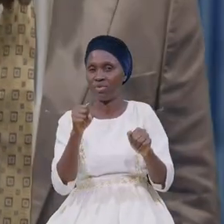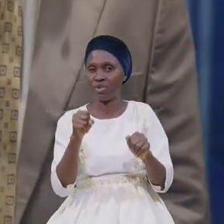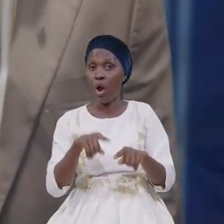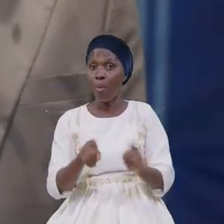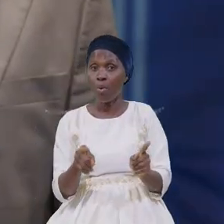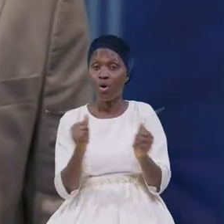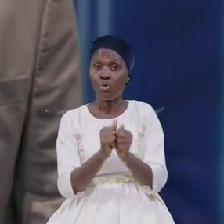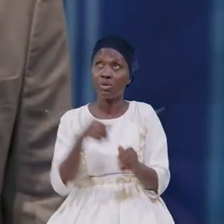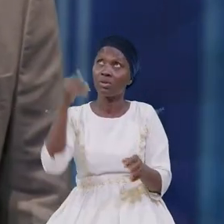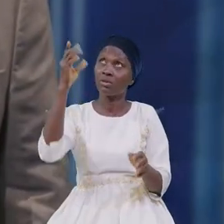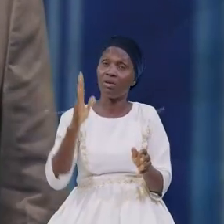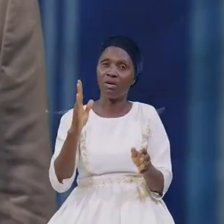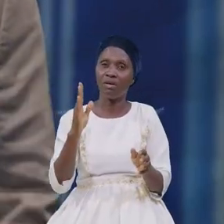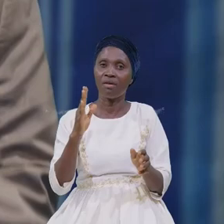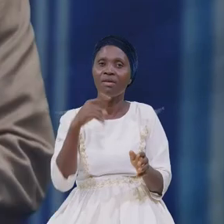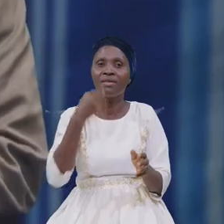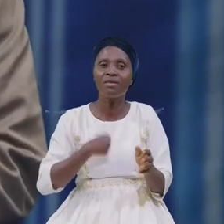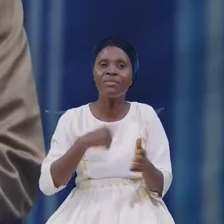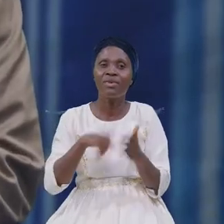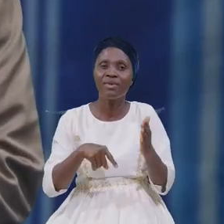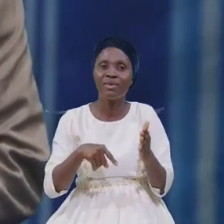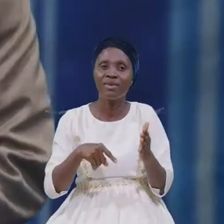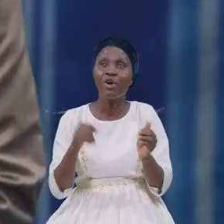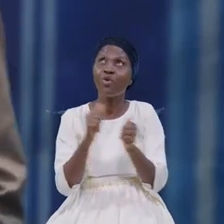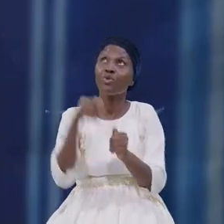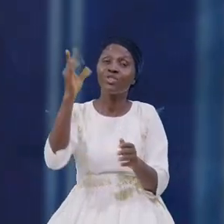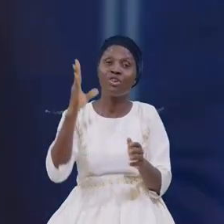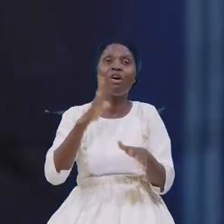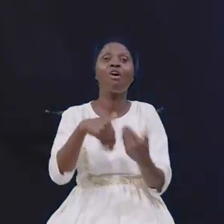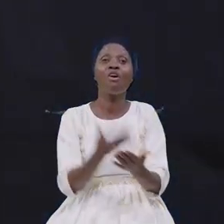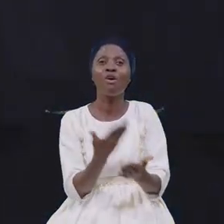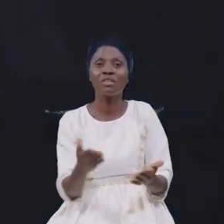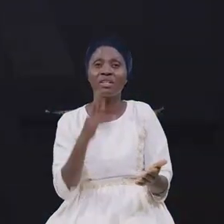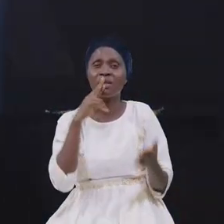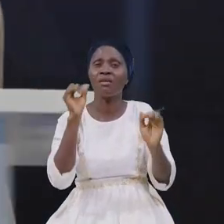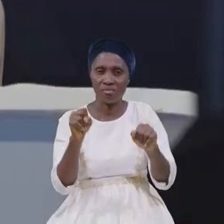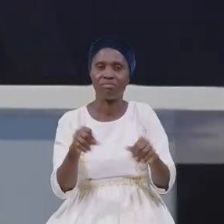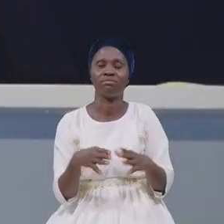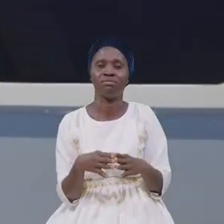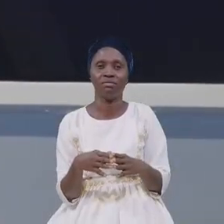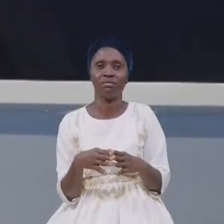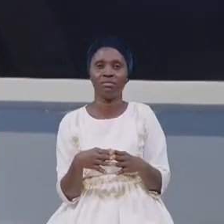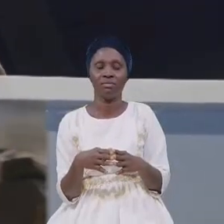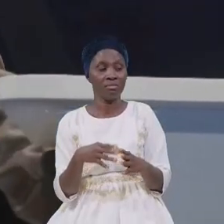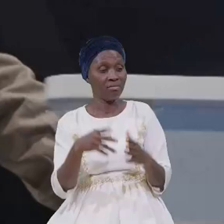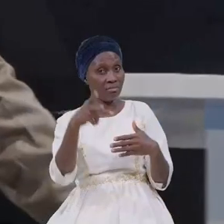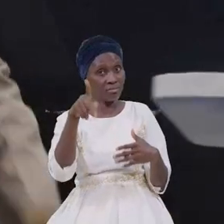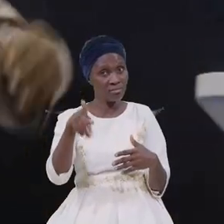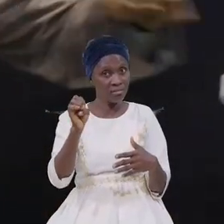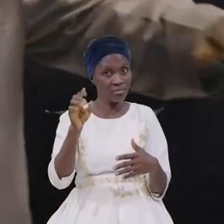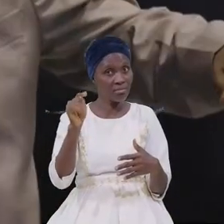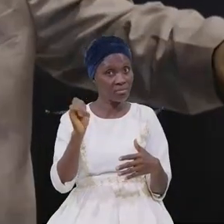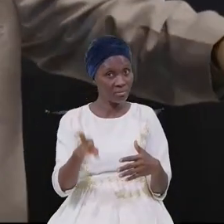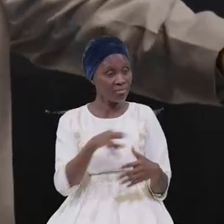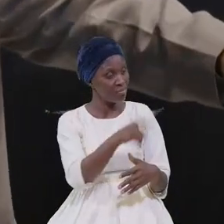mais à Dieu, dites-le-moi, tout est possible. Pierre, tu comprends? comment tu